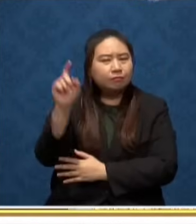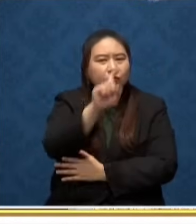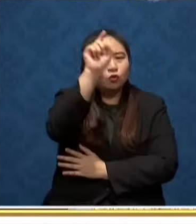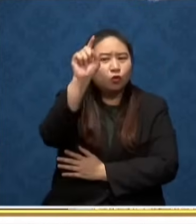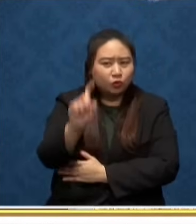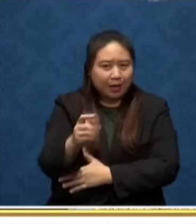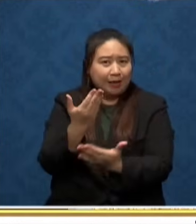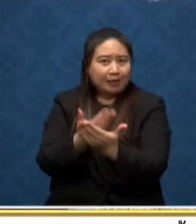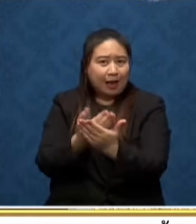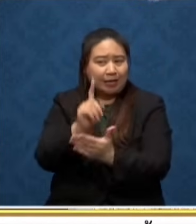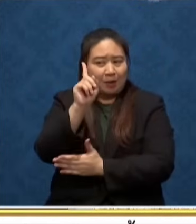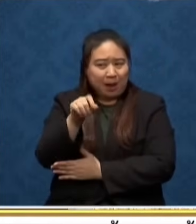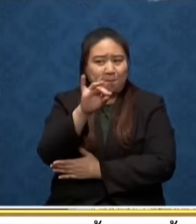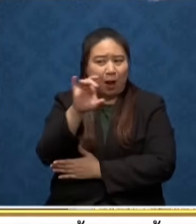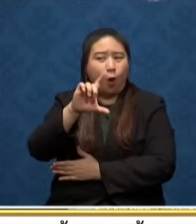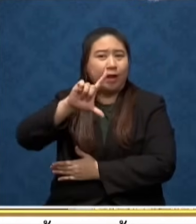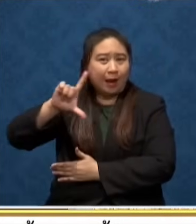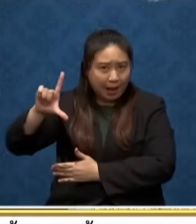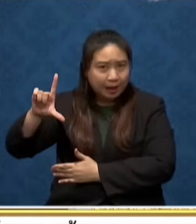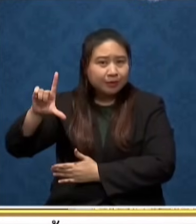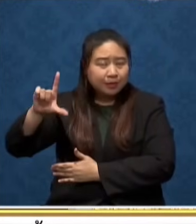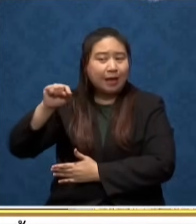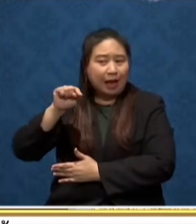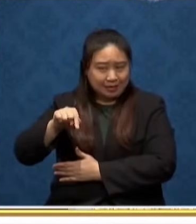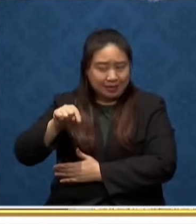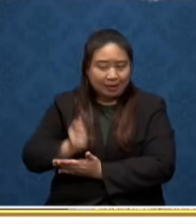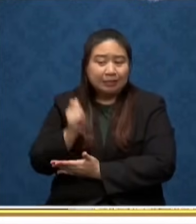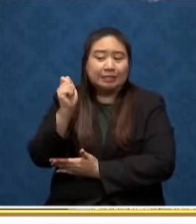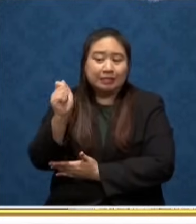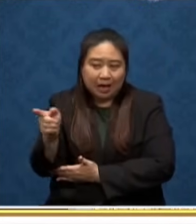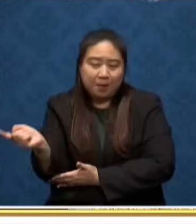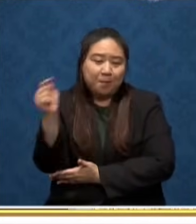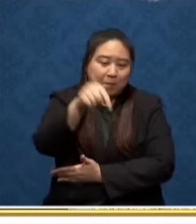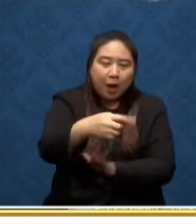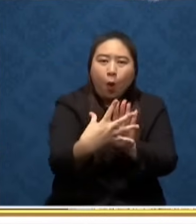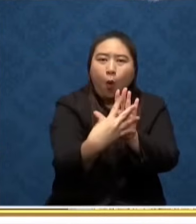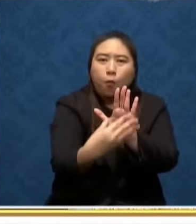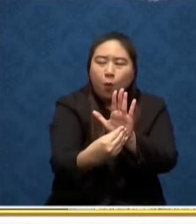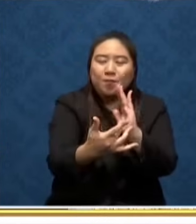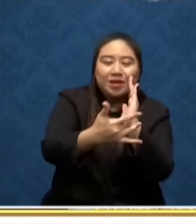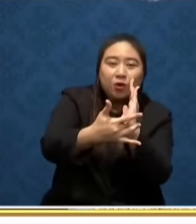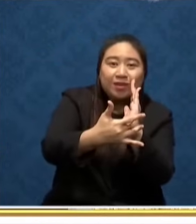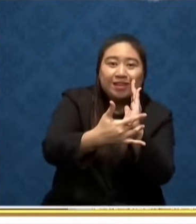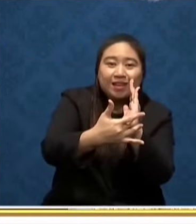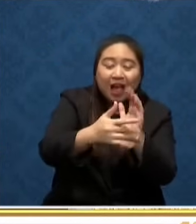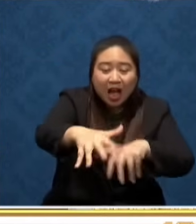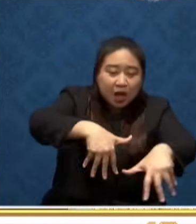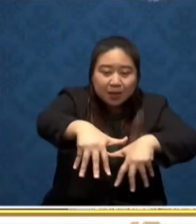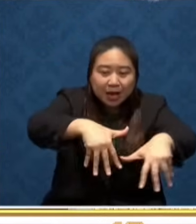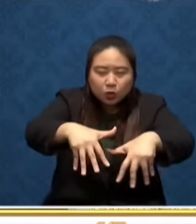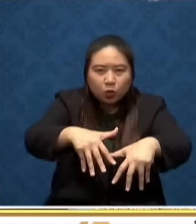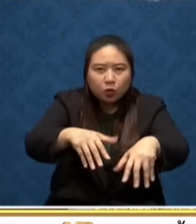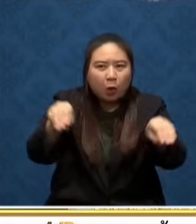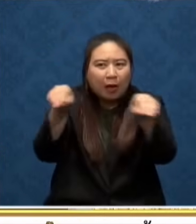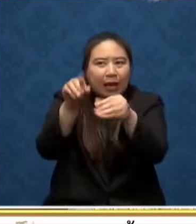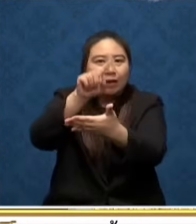บ 1,800 ล้านบาทเนี่ยอบรมใช้เทคโนโลยีให้กับคนชายขอบช่วงเลือกตั้งท่านมีเป้าหมายอะ